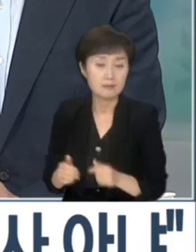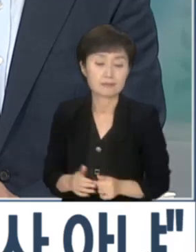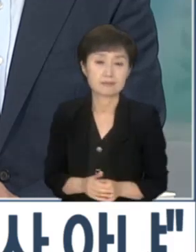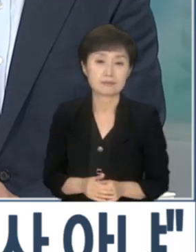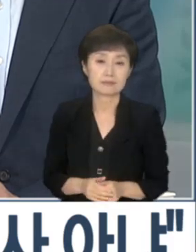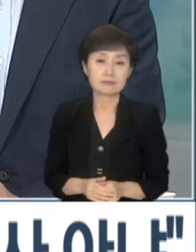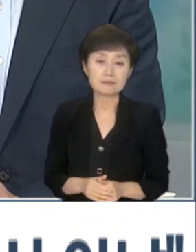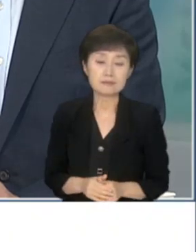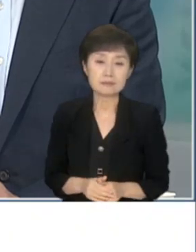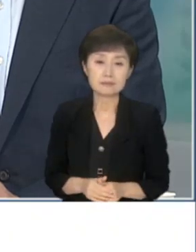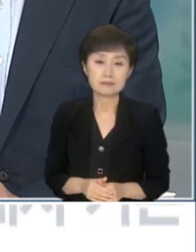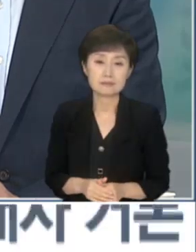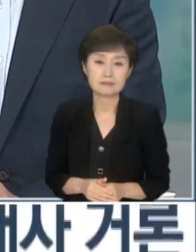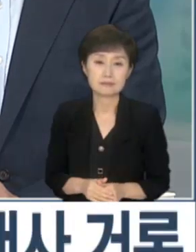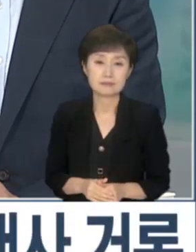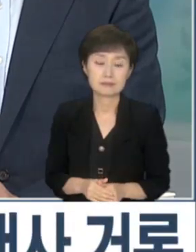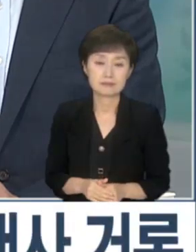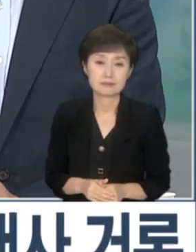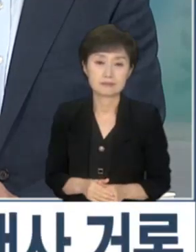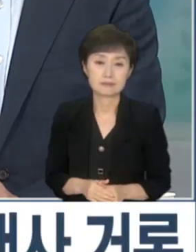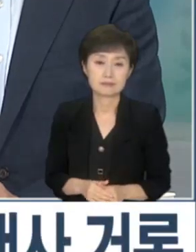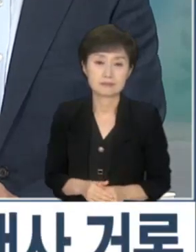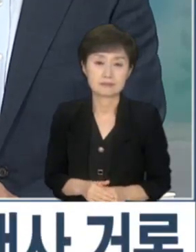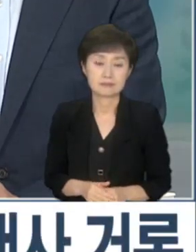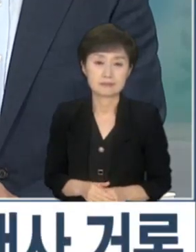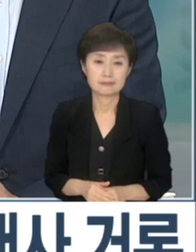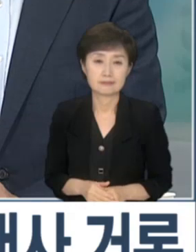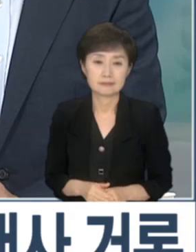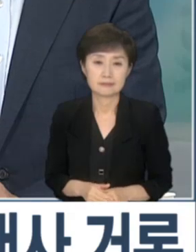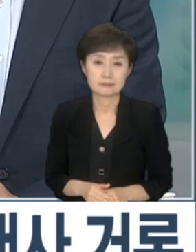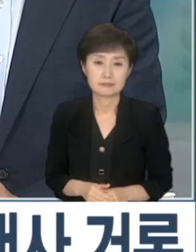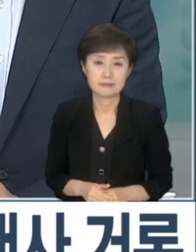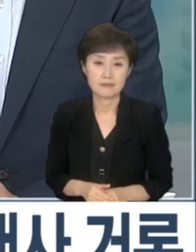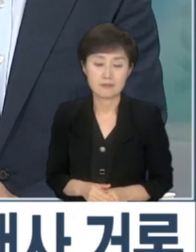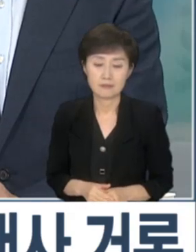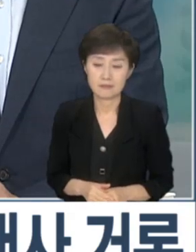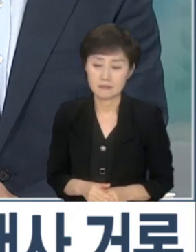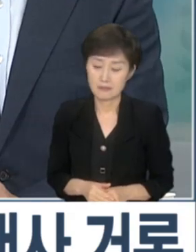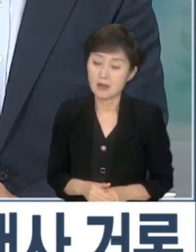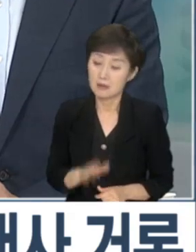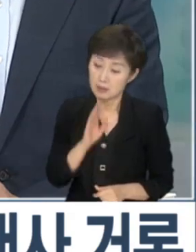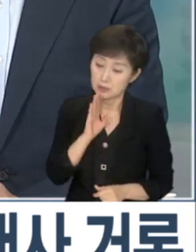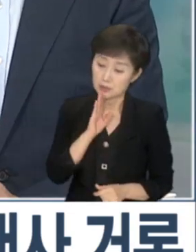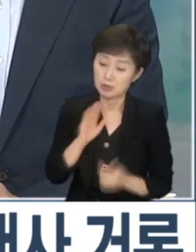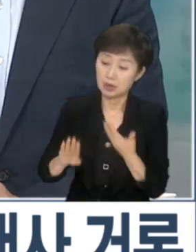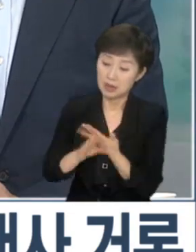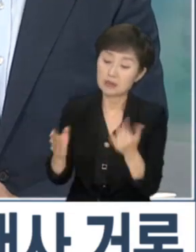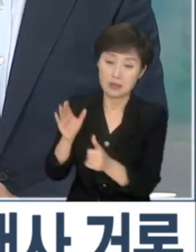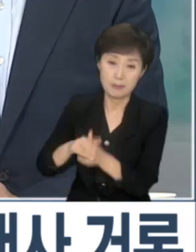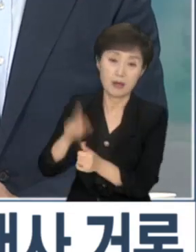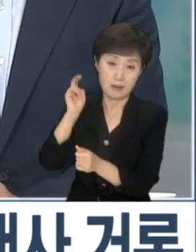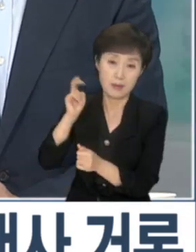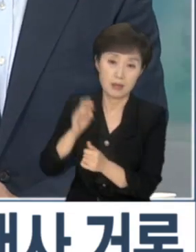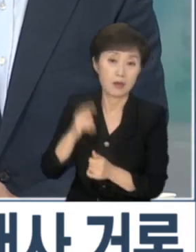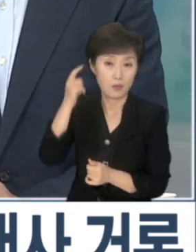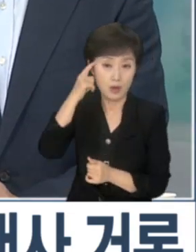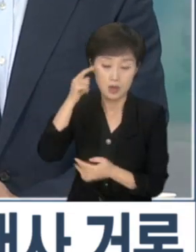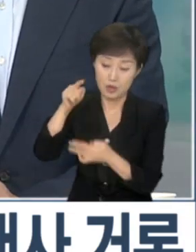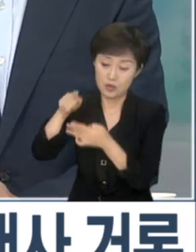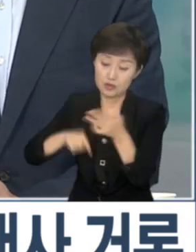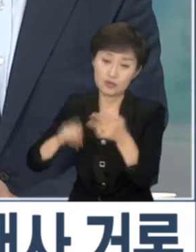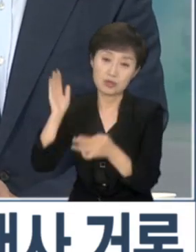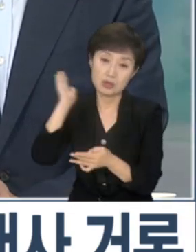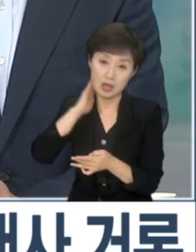가능성 적절성 측면에서 어떻게 보시는지 여쭤보겠습니다 저는 가능성을 매 없다고 봐요 윤석열